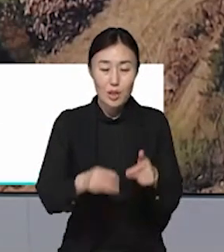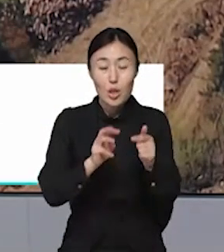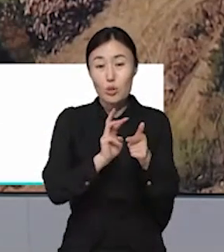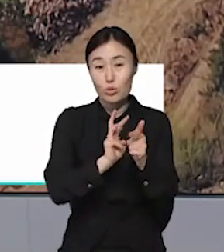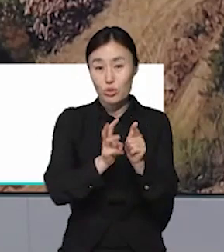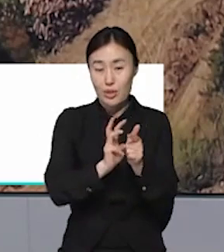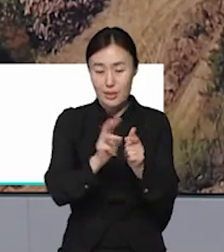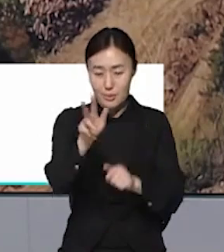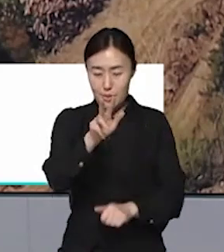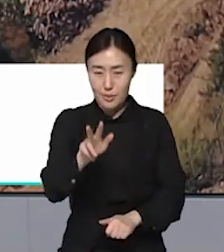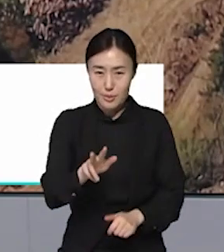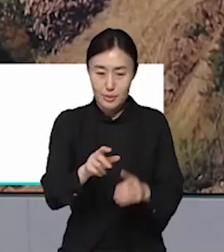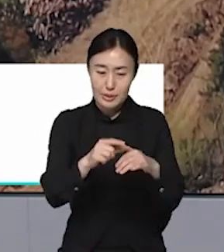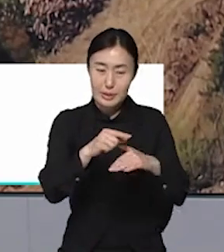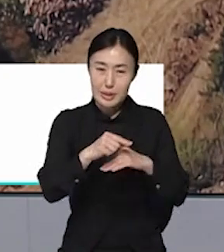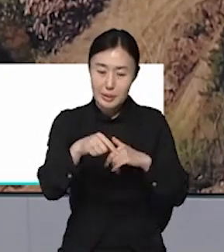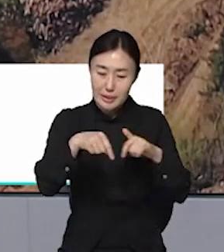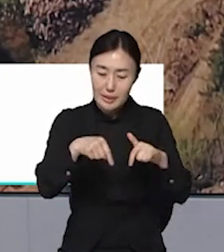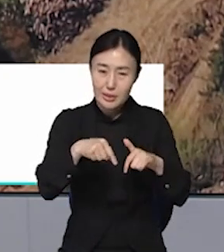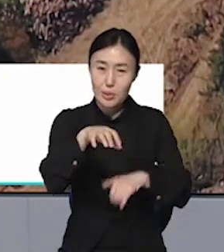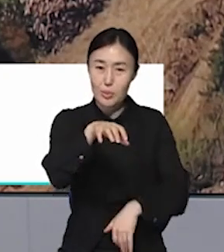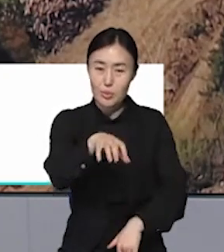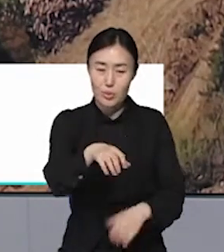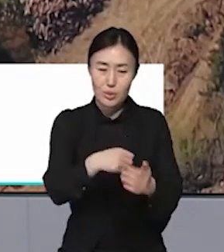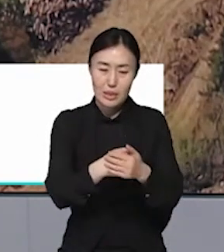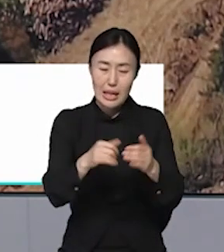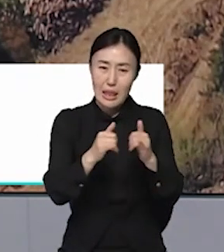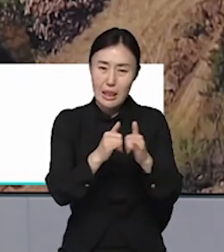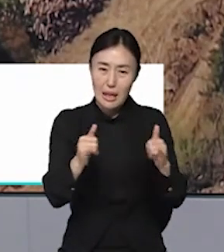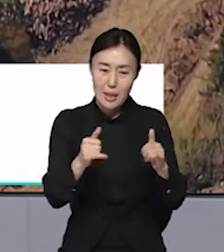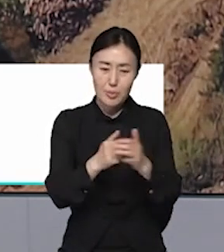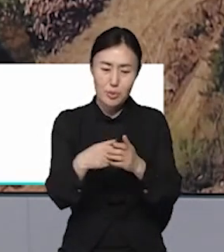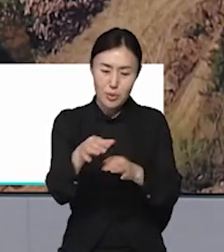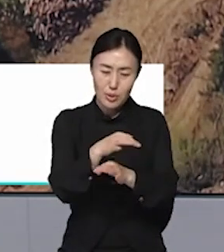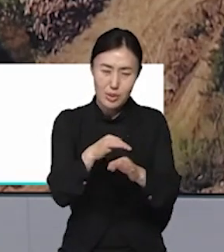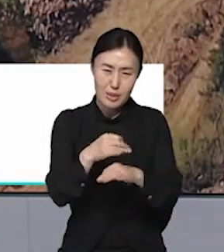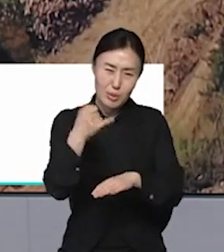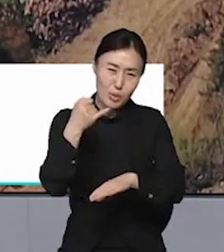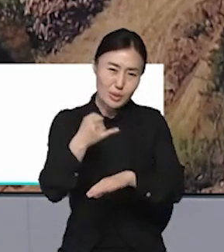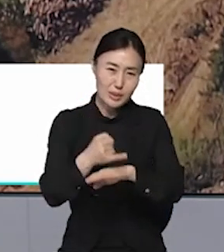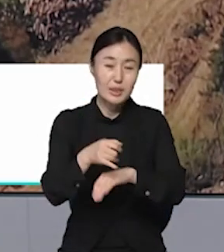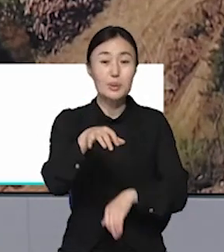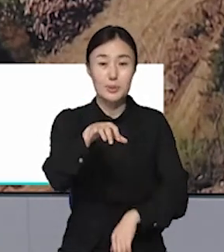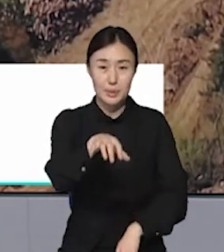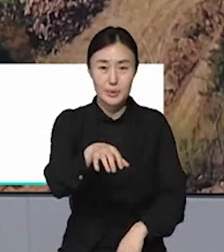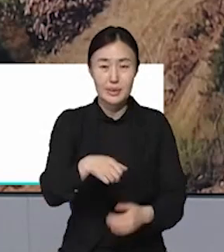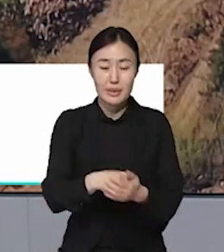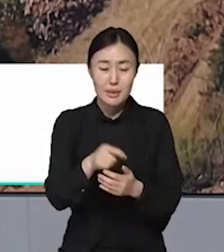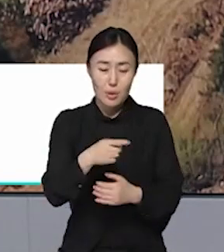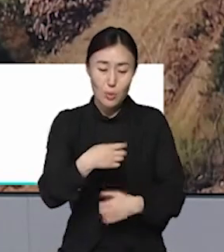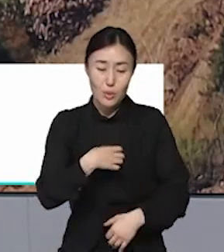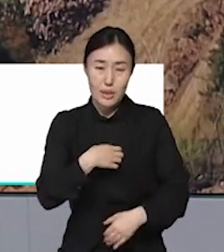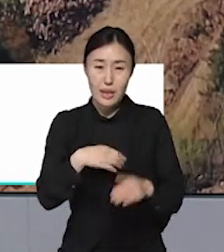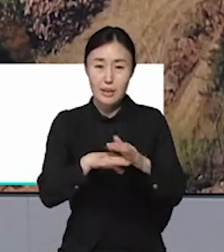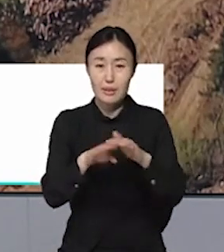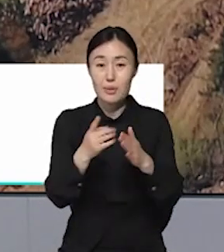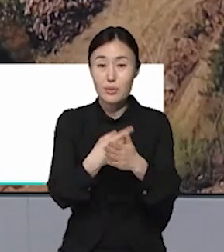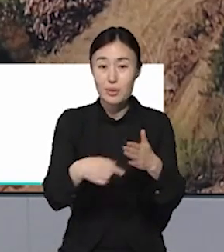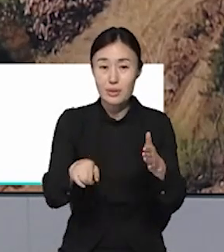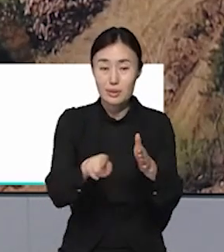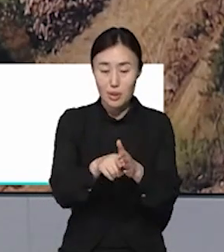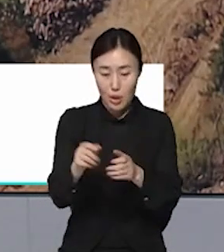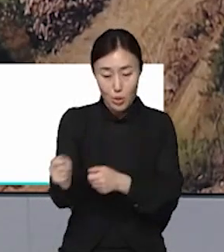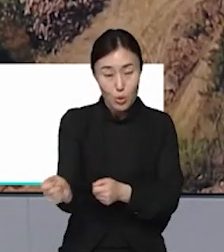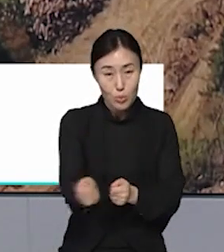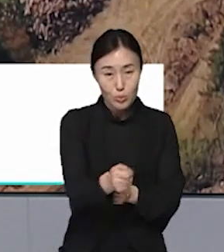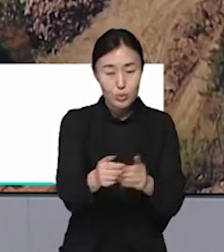구례구는 전국의 지자체 중에서 인구와 경제 문제 낙후도가 가장 열악한 곳 중 하나입니다. 이런 위기를 극복하기 위해